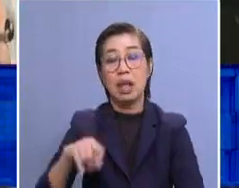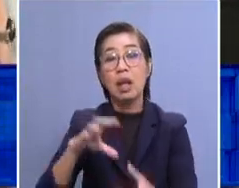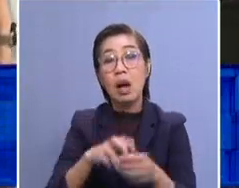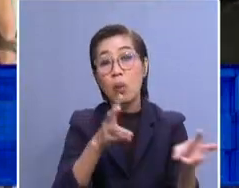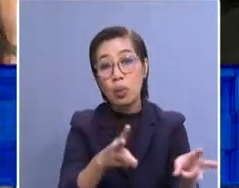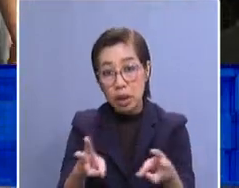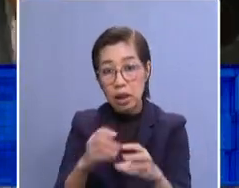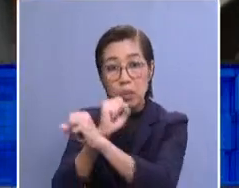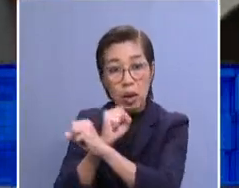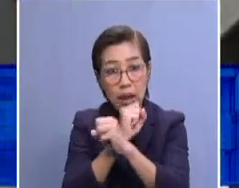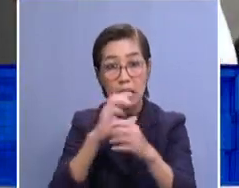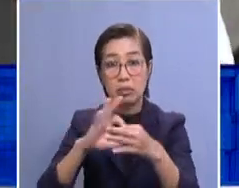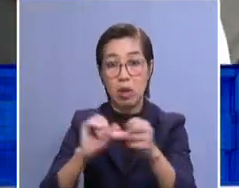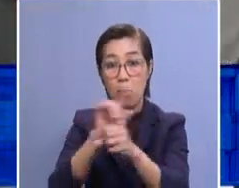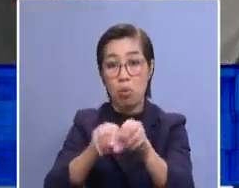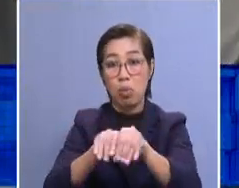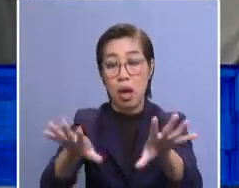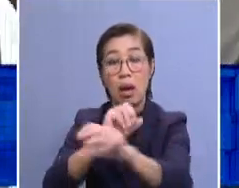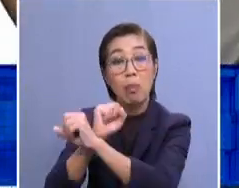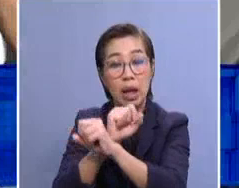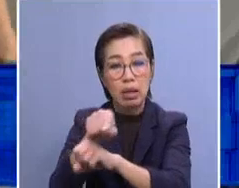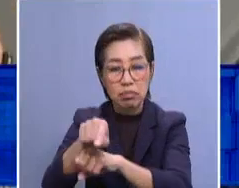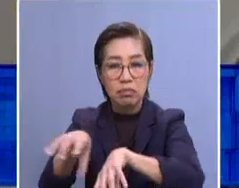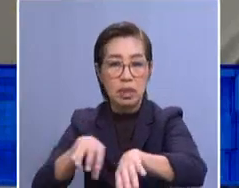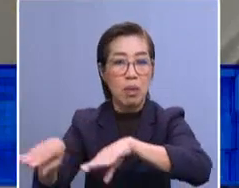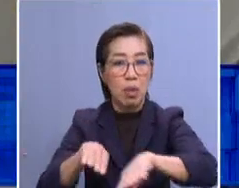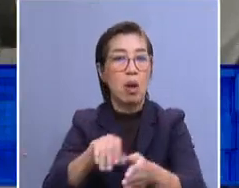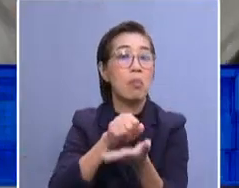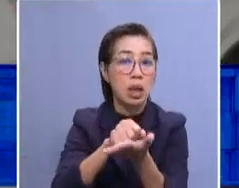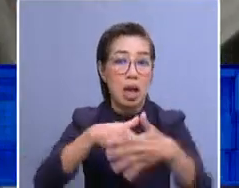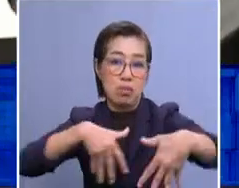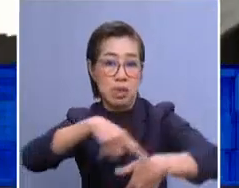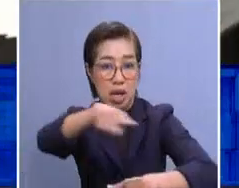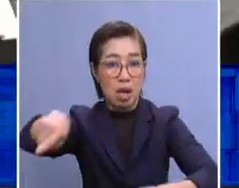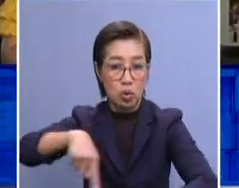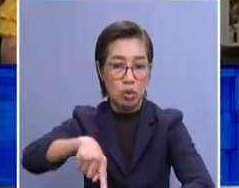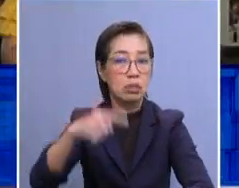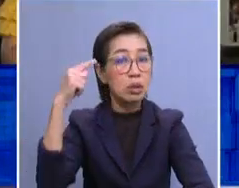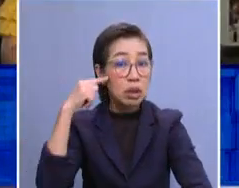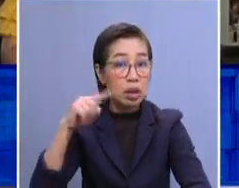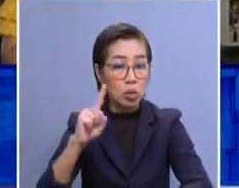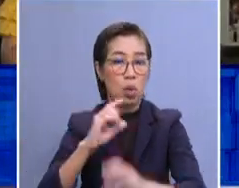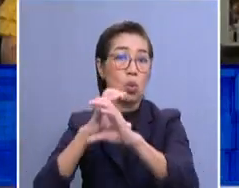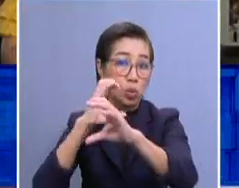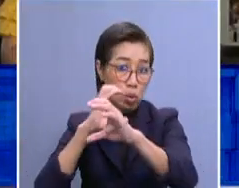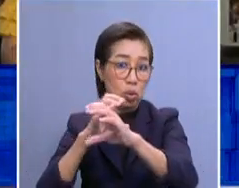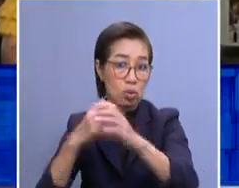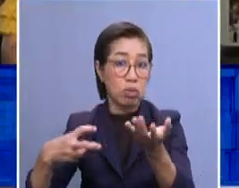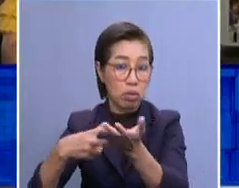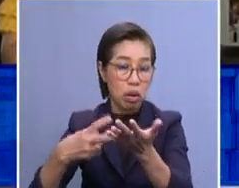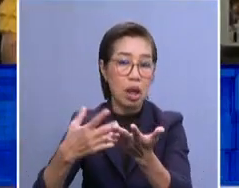ป้องกันการแพร่ระบาดของโควิช 19เพื่อเตรียมความพร้อมอำนวยความสะดวกแล้วก็ความปลอดภัยให้กับประชาชนที่ใช้บริการรถโดยสารสาธารณะ